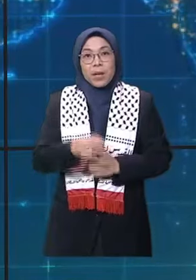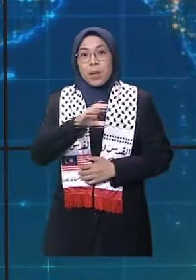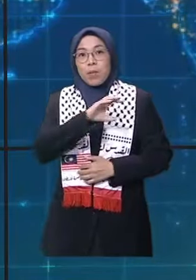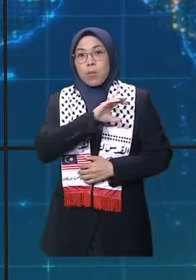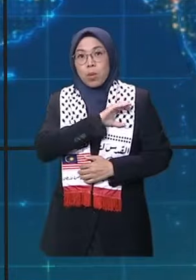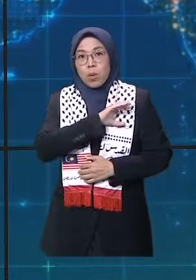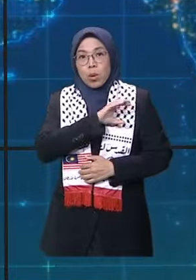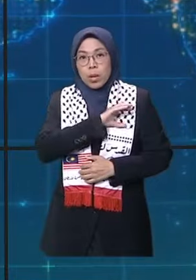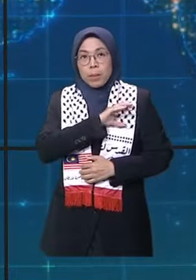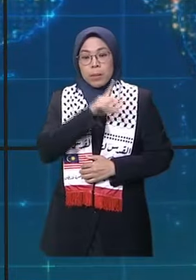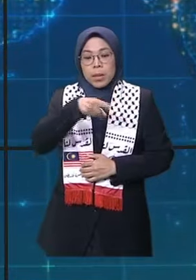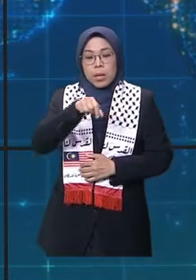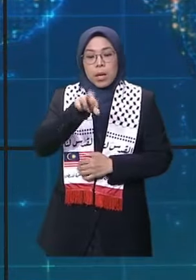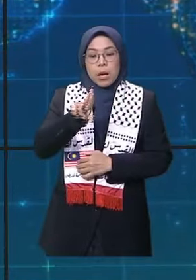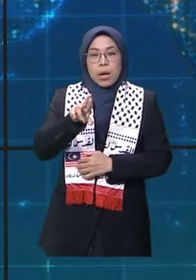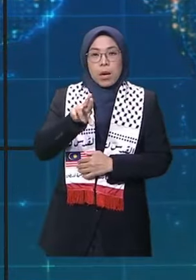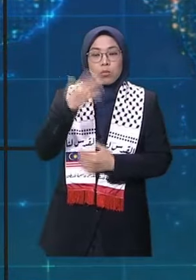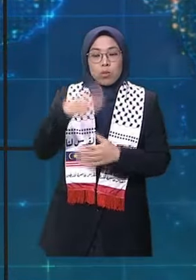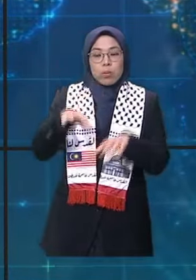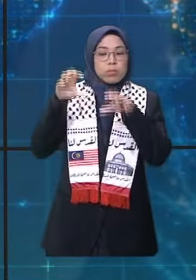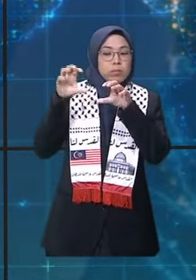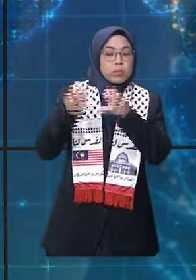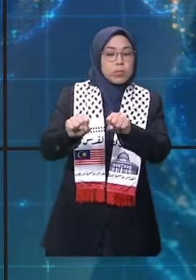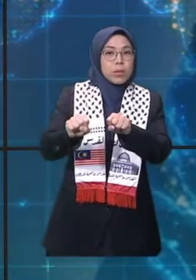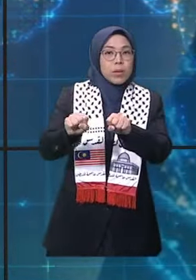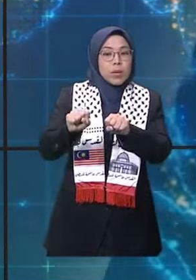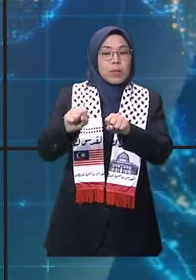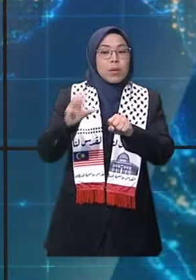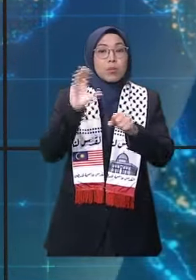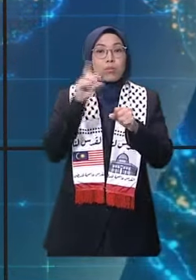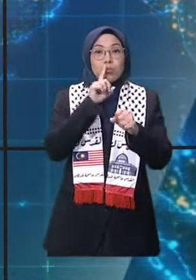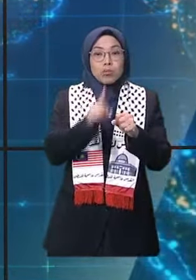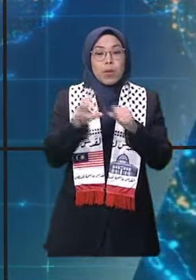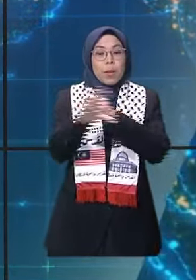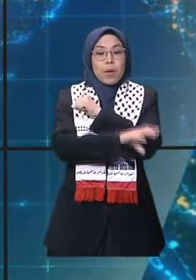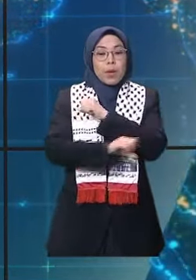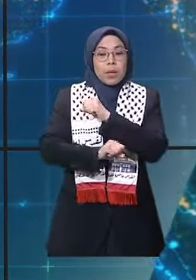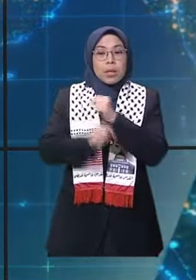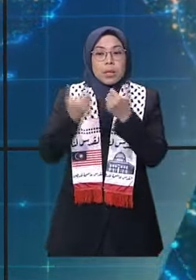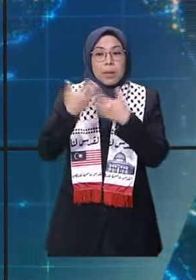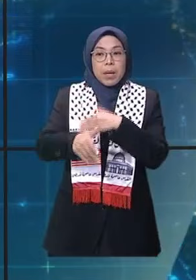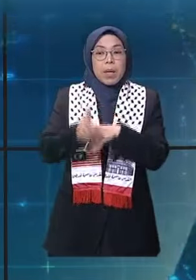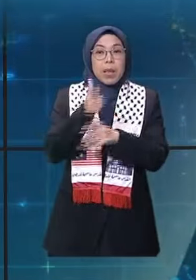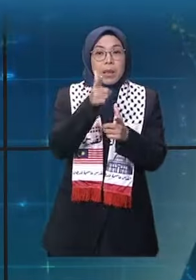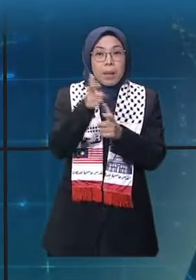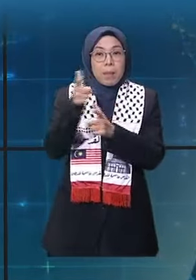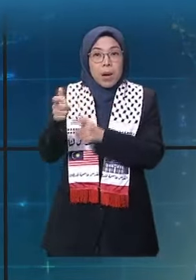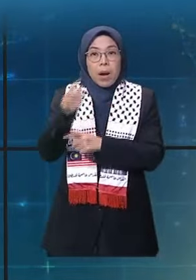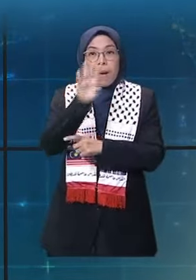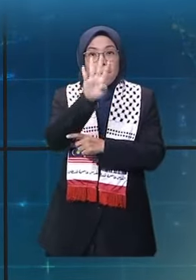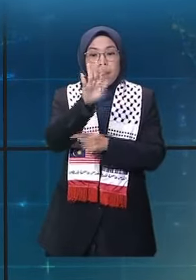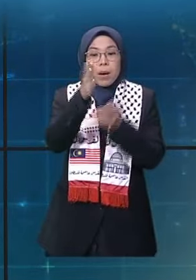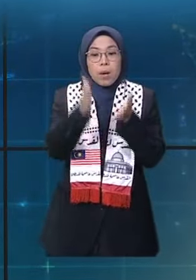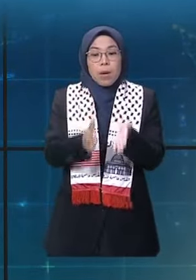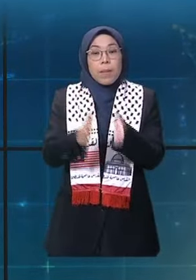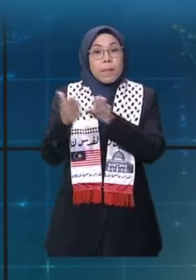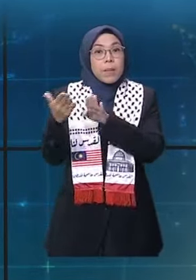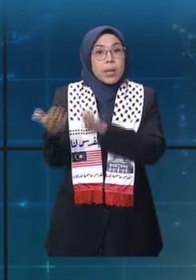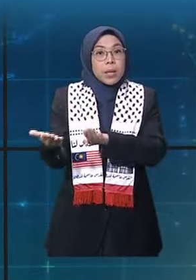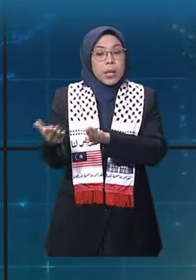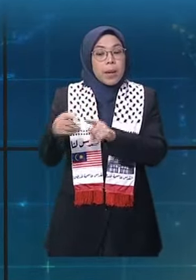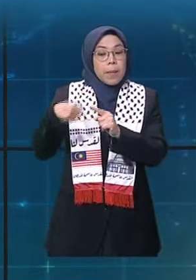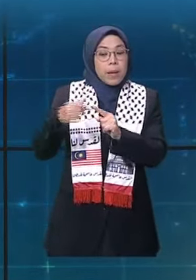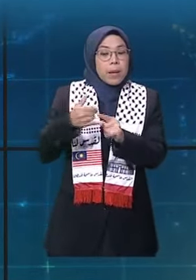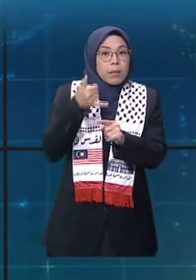polis diraja Malaysia menumpaskan sekumpulan penjenayah diyaki penculik selepas menembak mati empat individu Dalam kej dan berbalas tembakan dalam satu